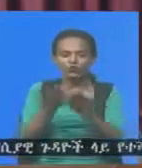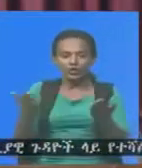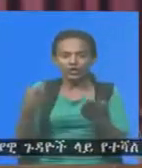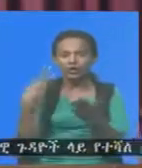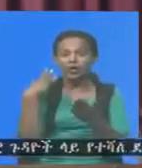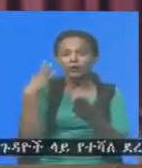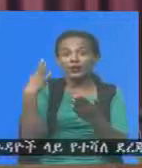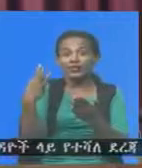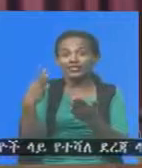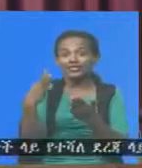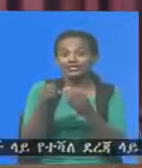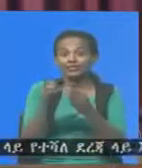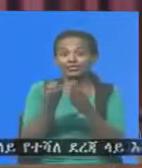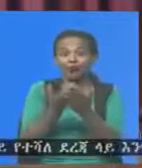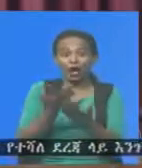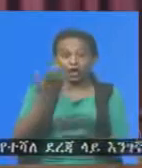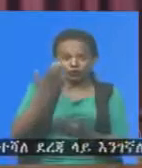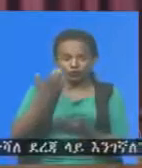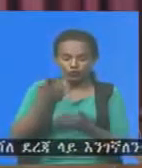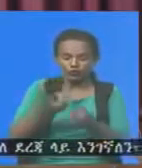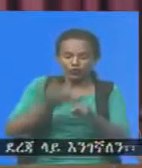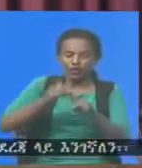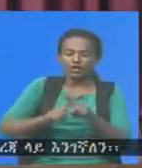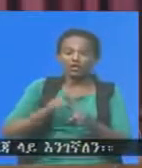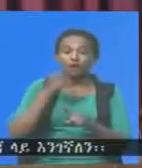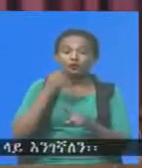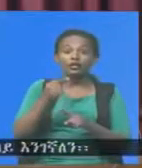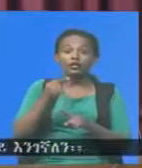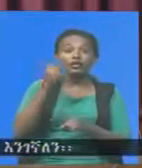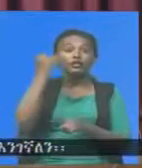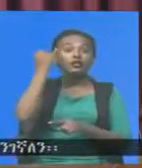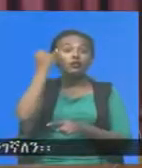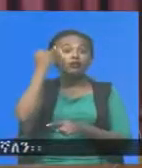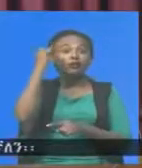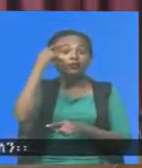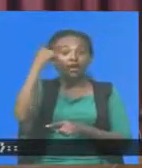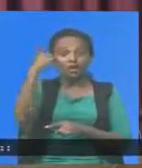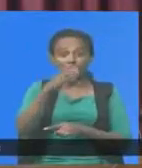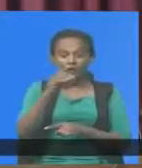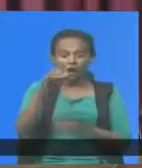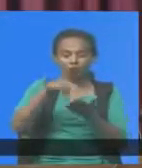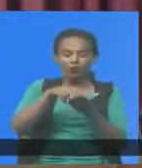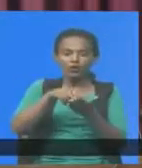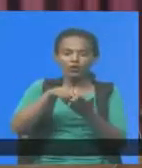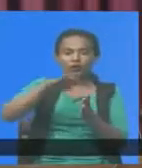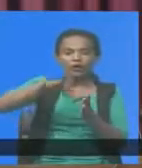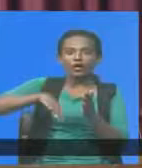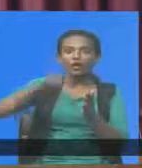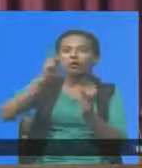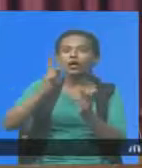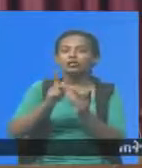ሴክተር ይመለሳል ብንል የምንናለምና ቆመን የምንቀር እንጂ የምናሳካ መሆን አንችልም